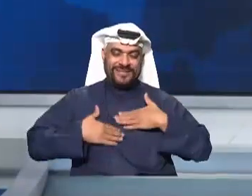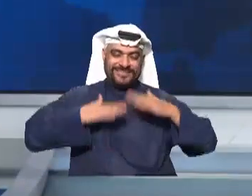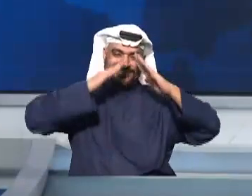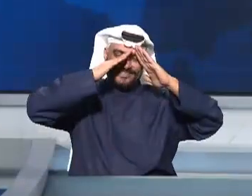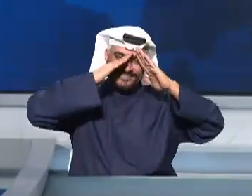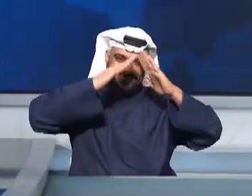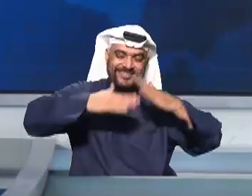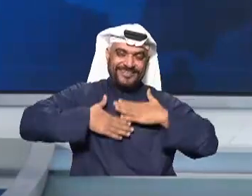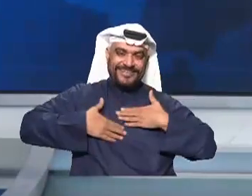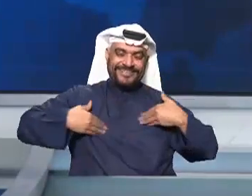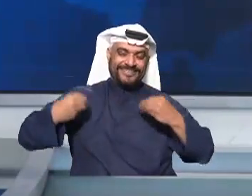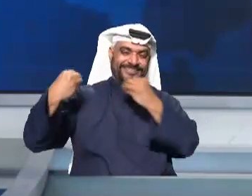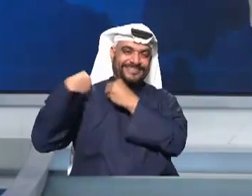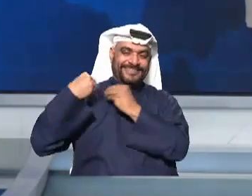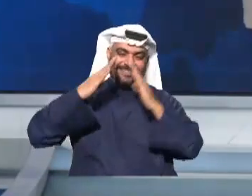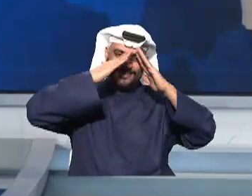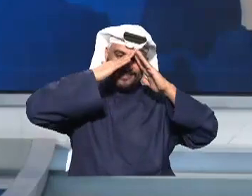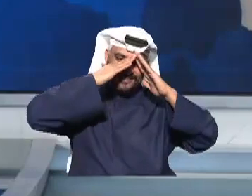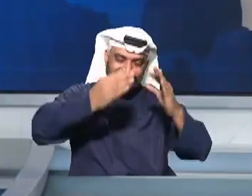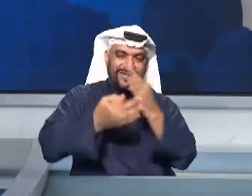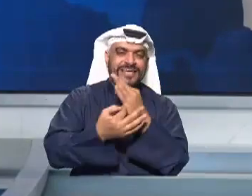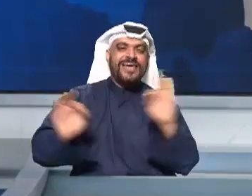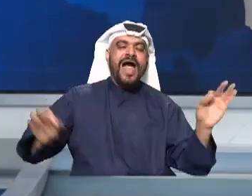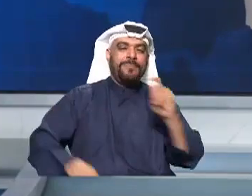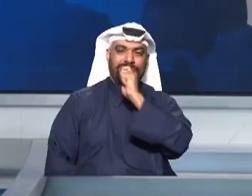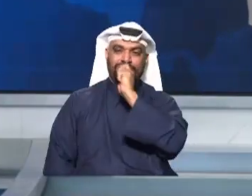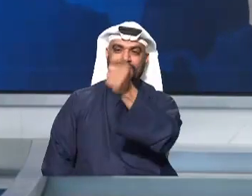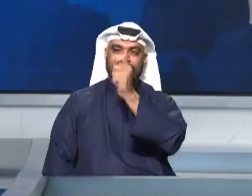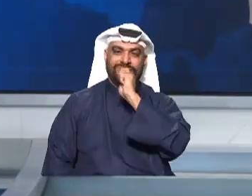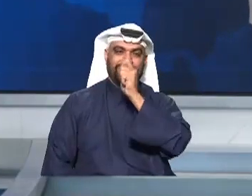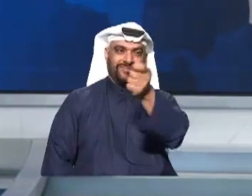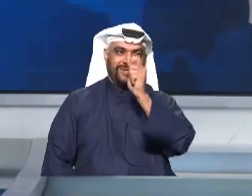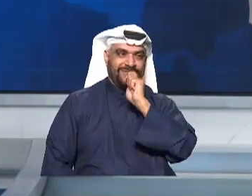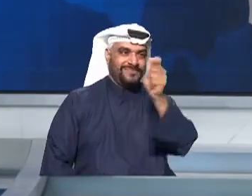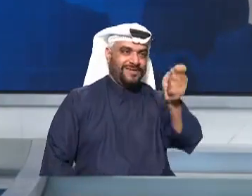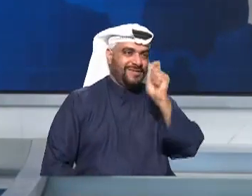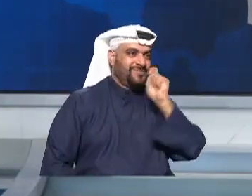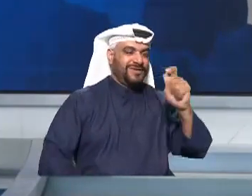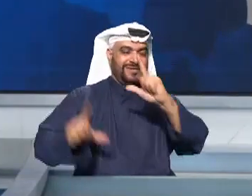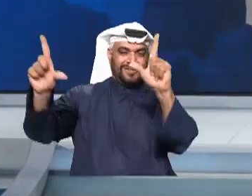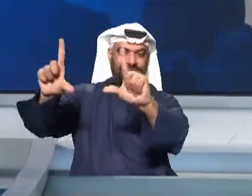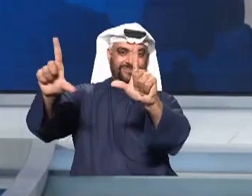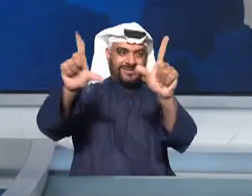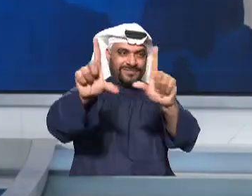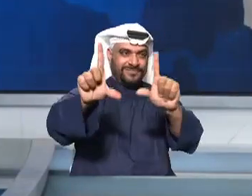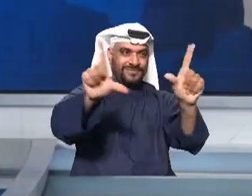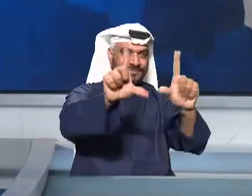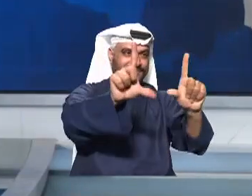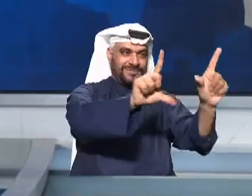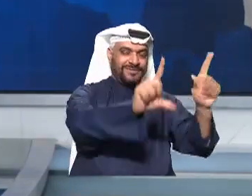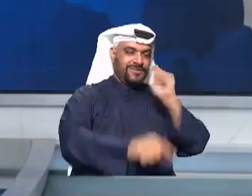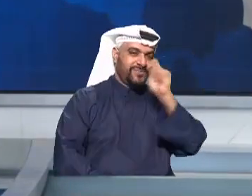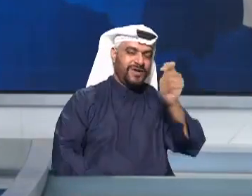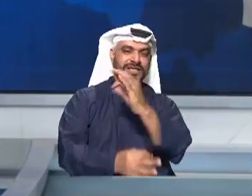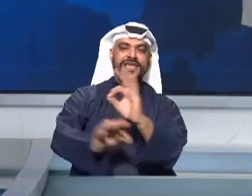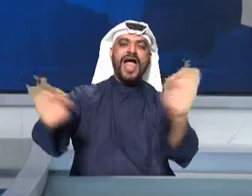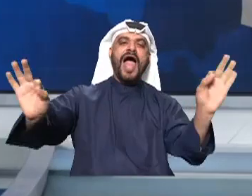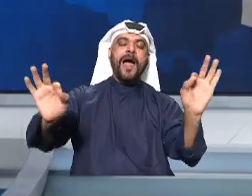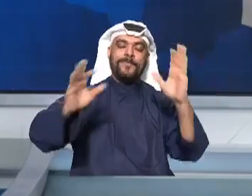شكرا جزيلا لك، وأيضا الشكر موصول لفهد التركي من جمعية حماية المستهلك وزميلة ديمة دحدل من قوة